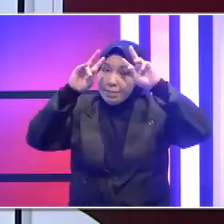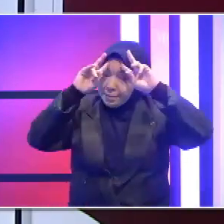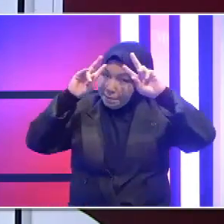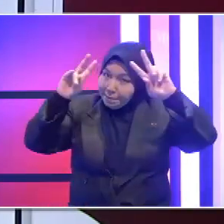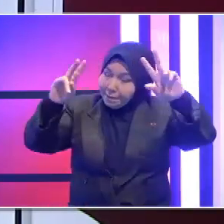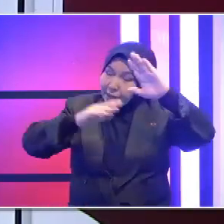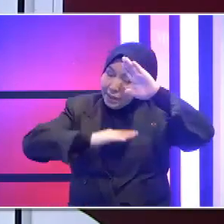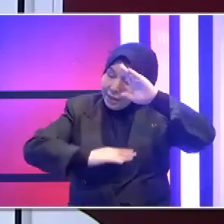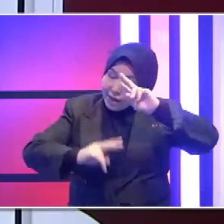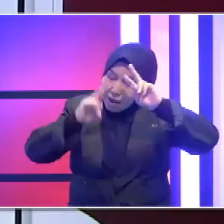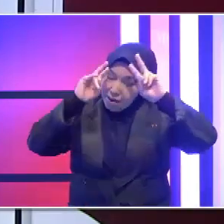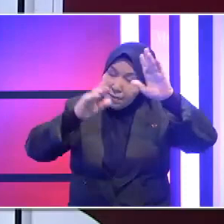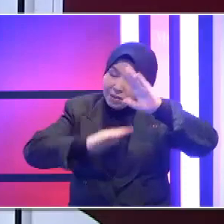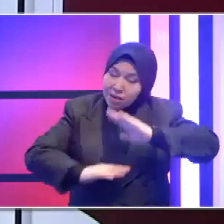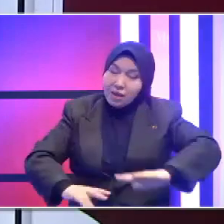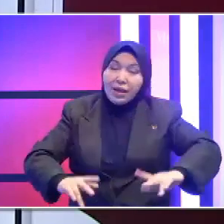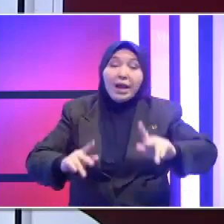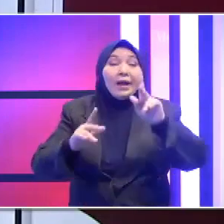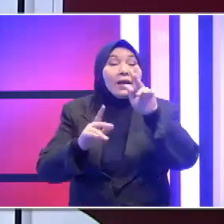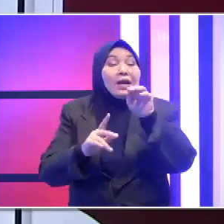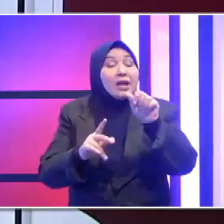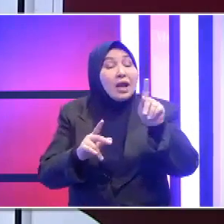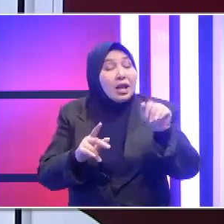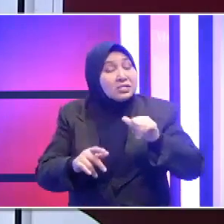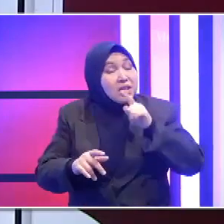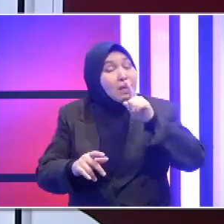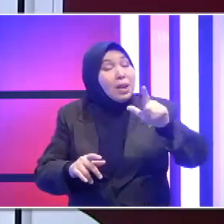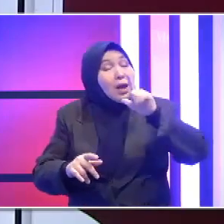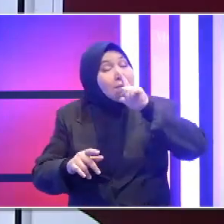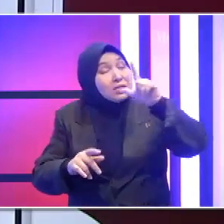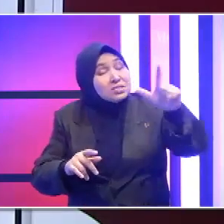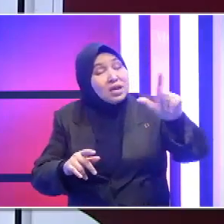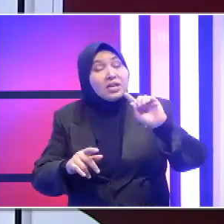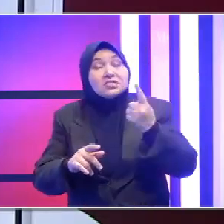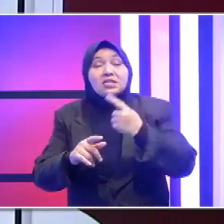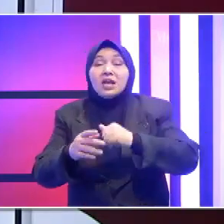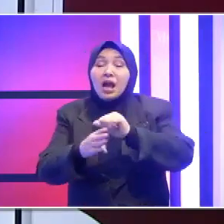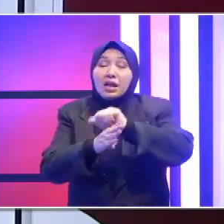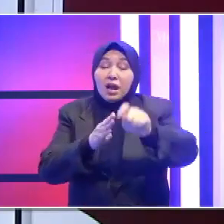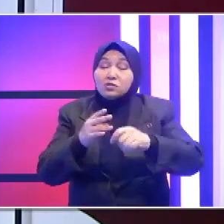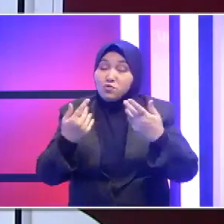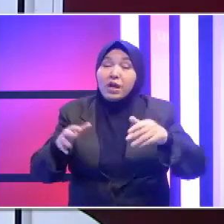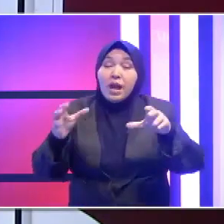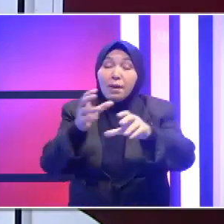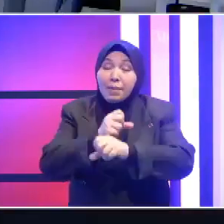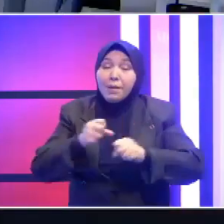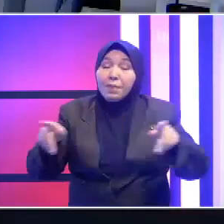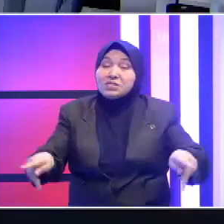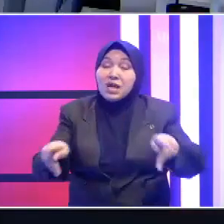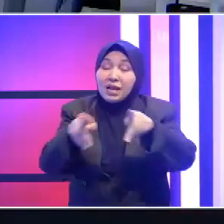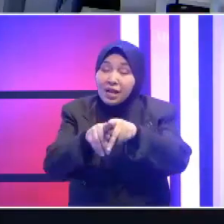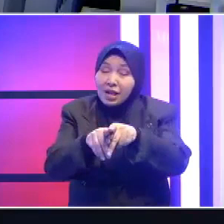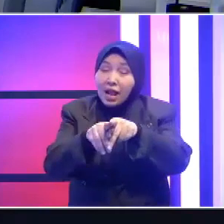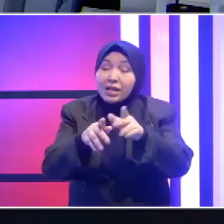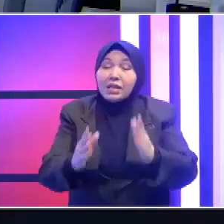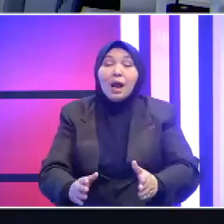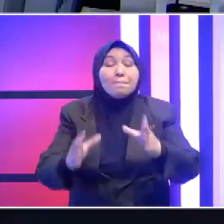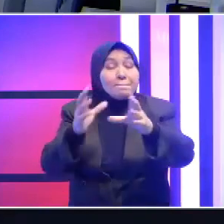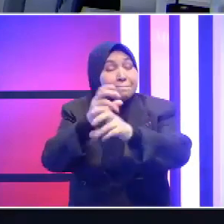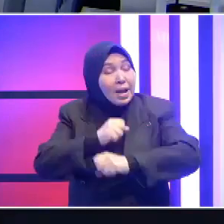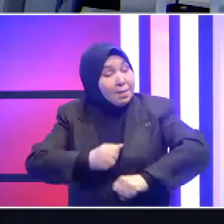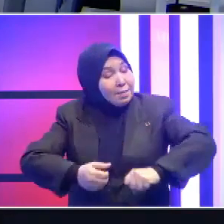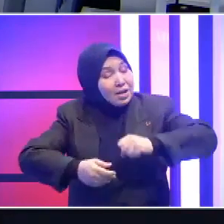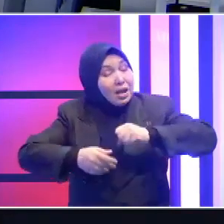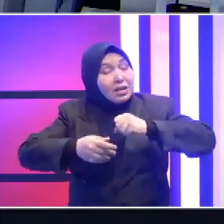kekal selama-lamanya itu hanya di akhirat Jadi apa yang kita buat bila dapat pasang Anda dapat anak itu ke ingat bahwa